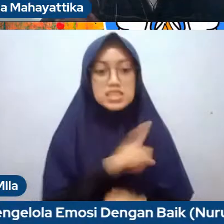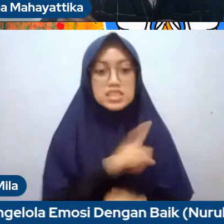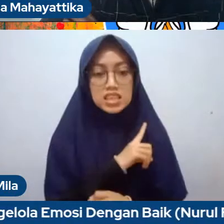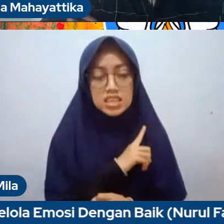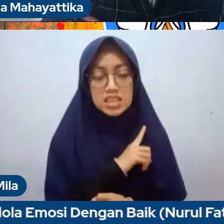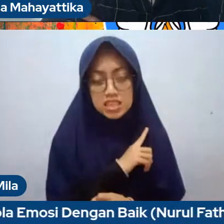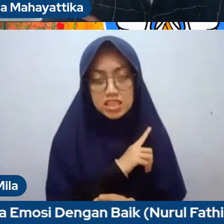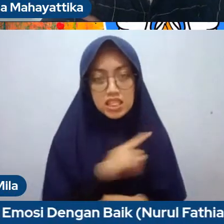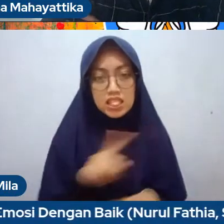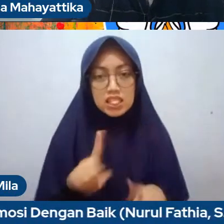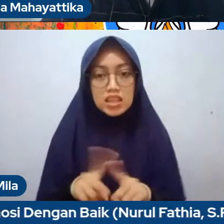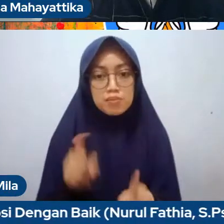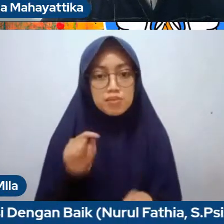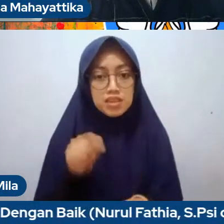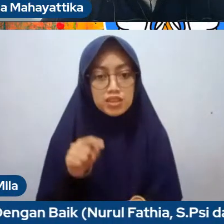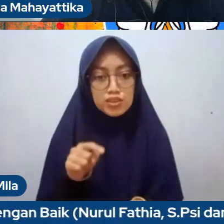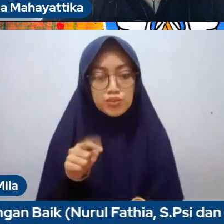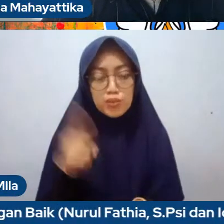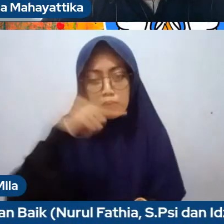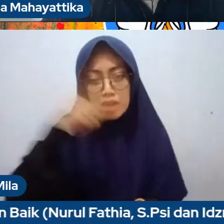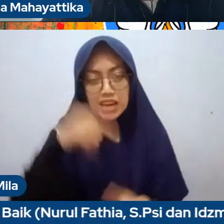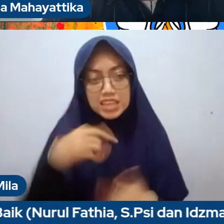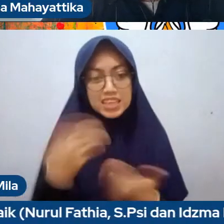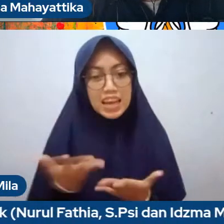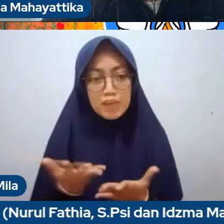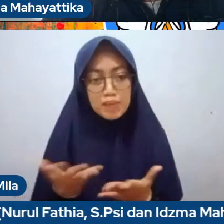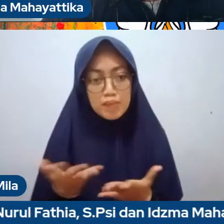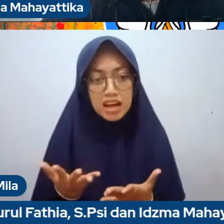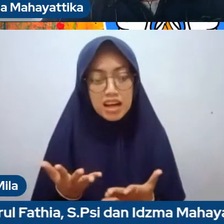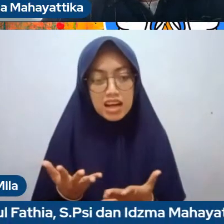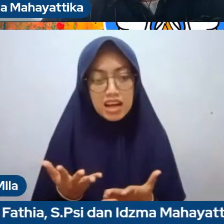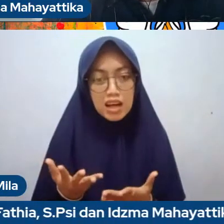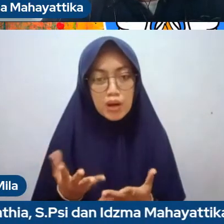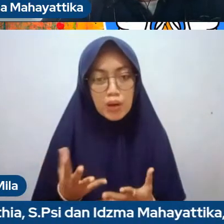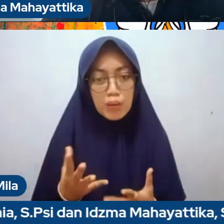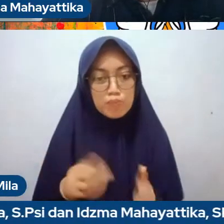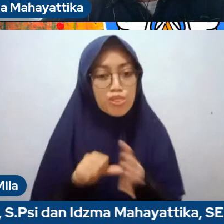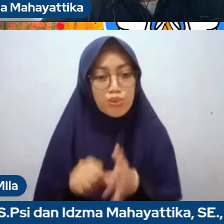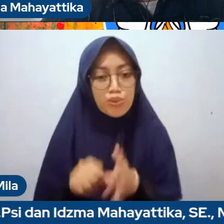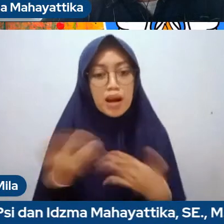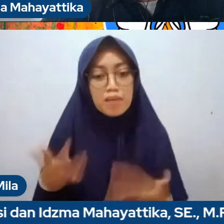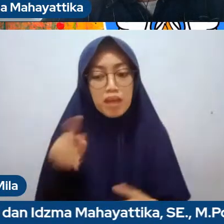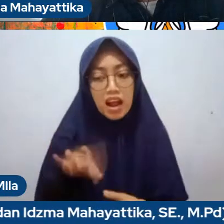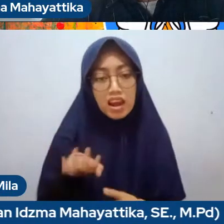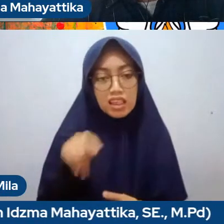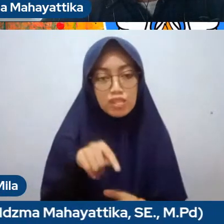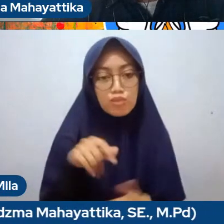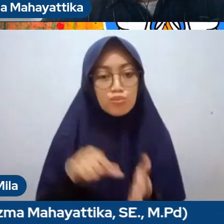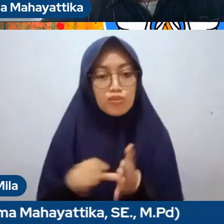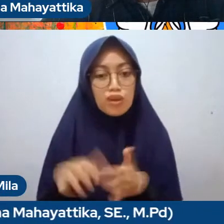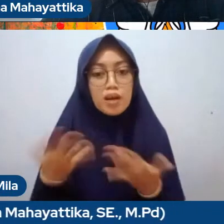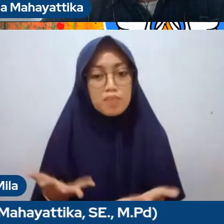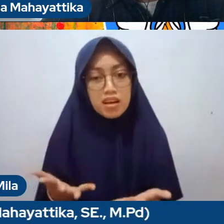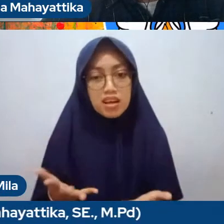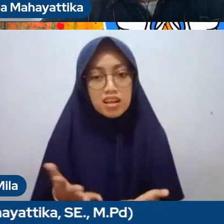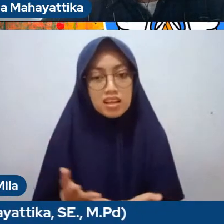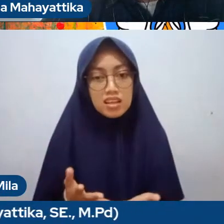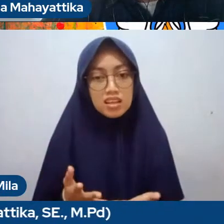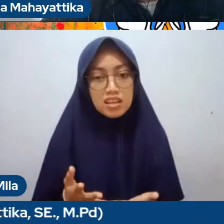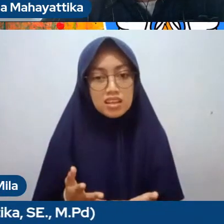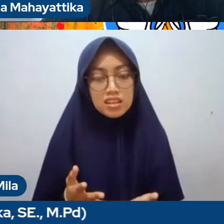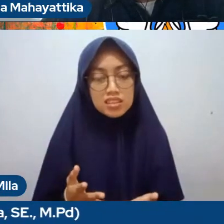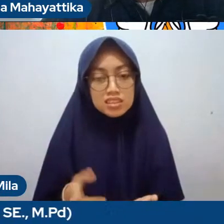Tapi ya itu, marahnya kenapa gitu kan? Dia butuh apa sebetulnya gitu? Karena kan masih umum banget ya,